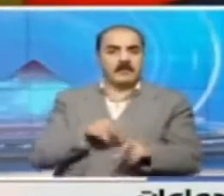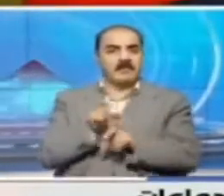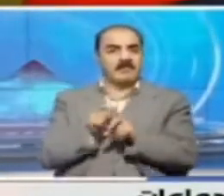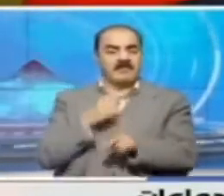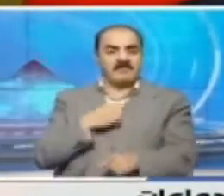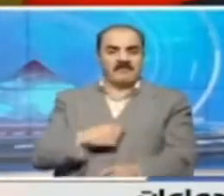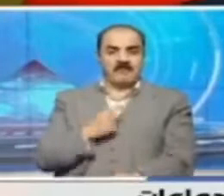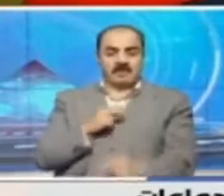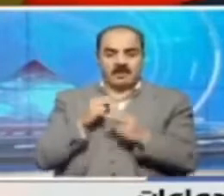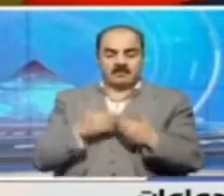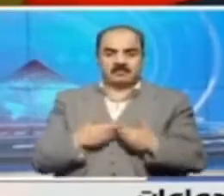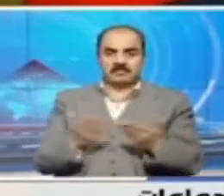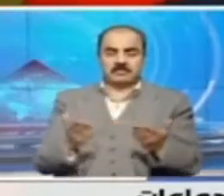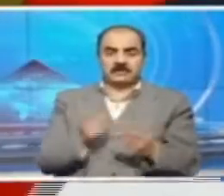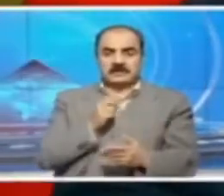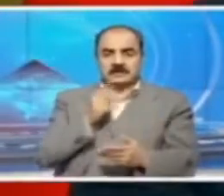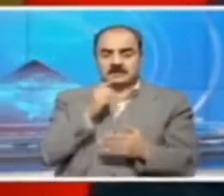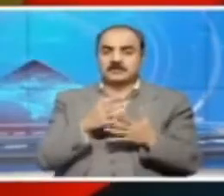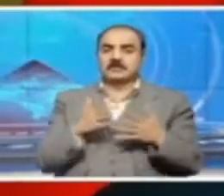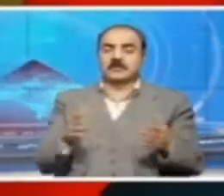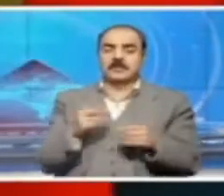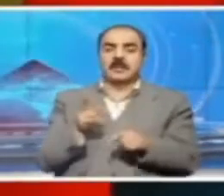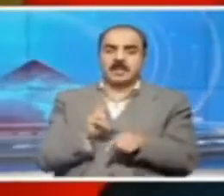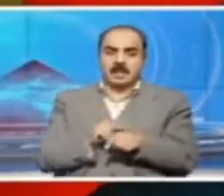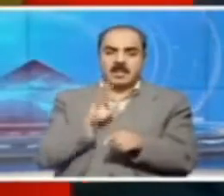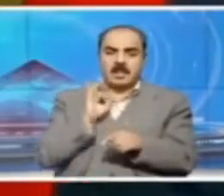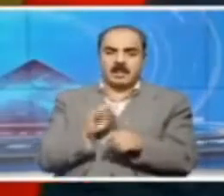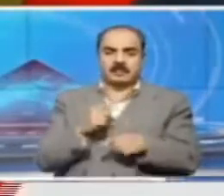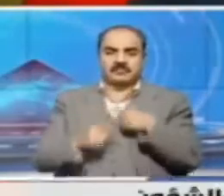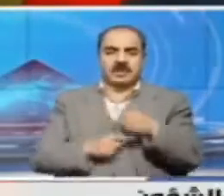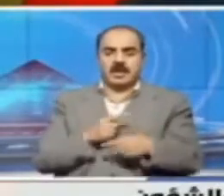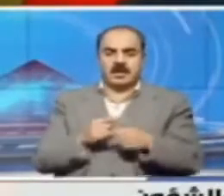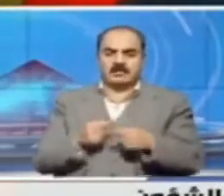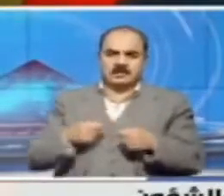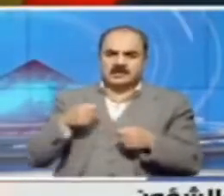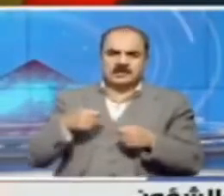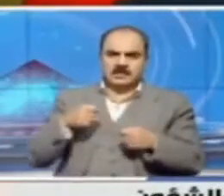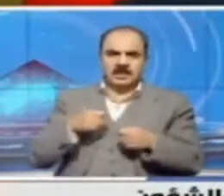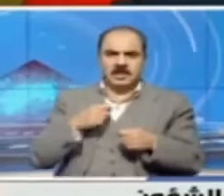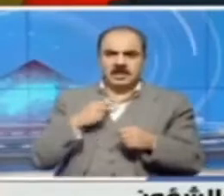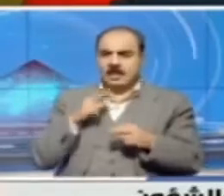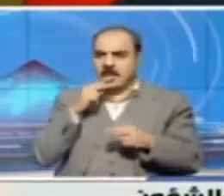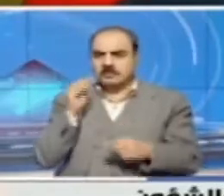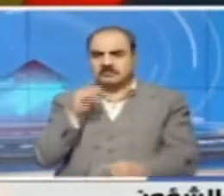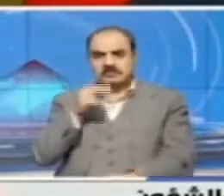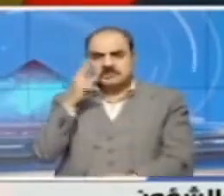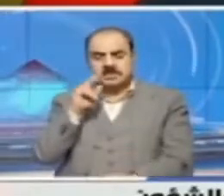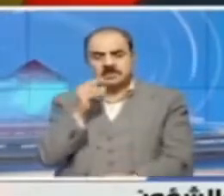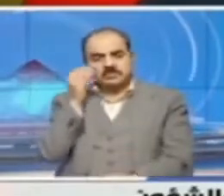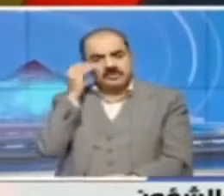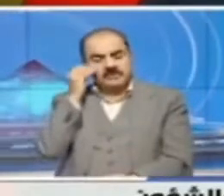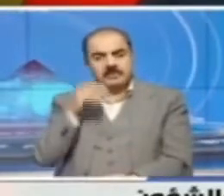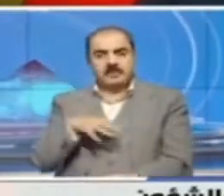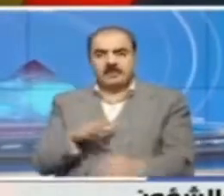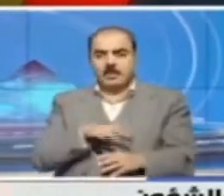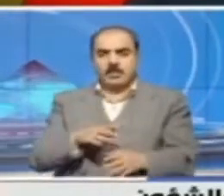أن الحديث في الشأن العام الديني يتطلب بالضرورة إدراك المتحدث لمفهوم المصلحة